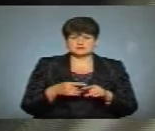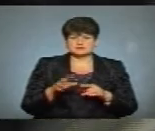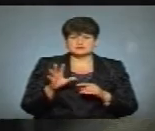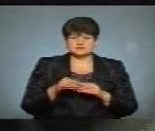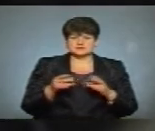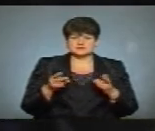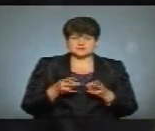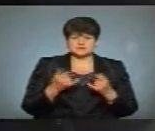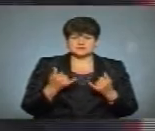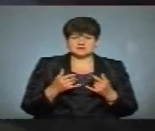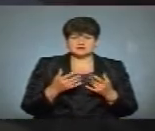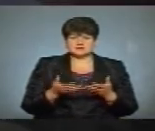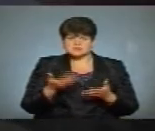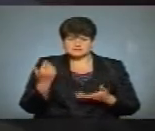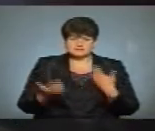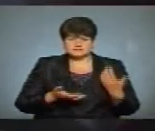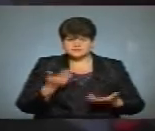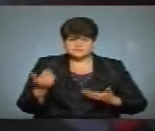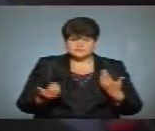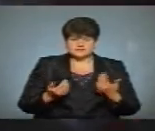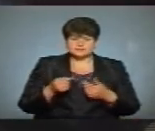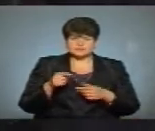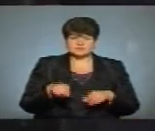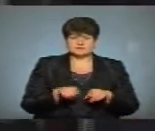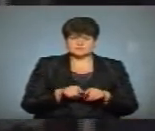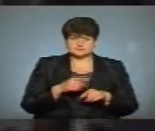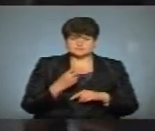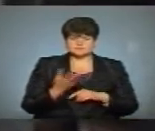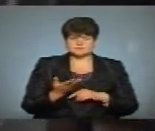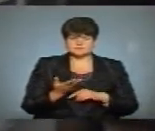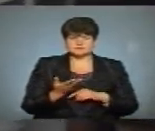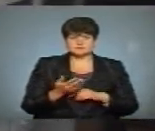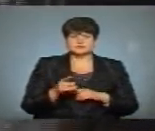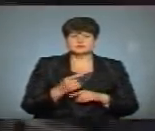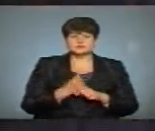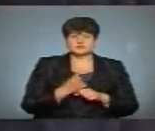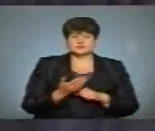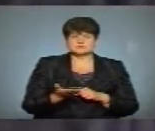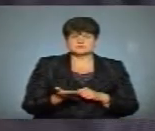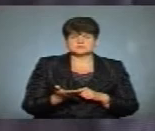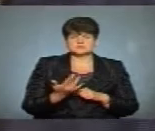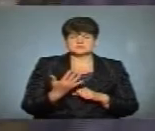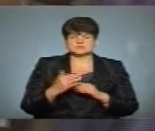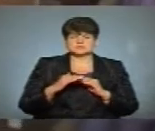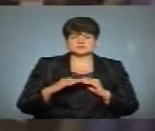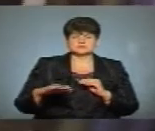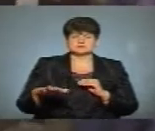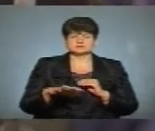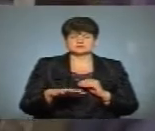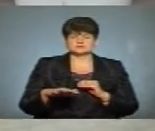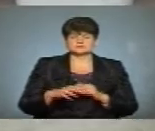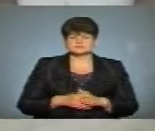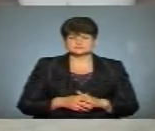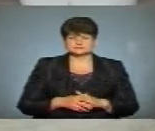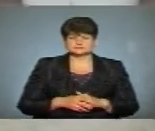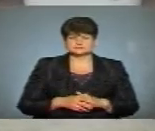зараз все розшивати, а от там навіть теж спереді. Подивіться, що робиться, то кажуть, скільки було, є намули в гаражі.